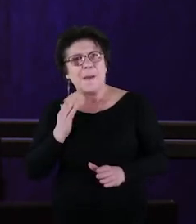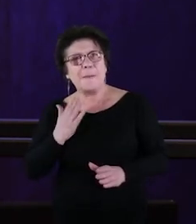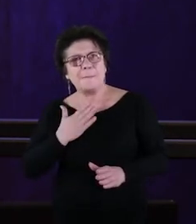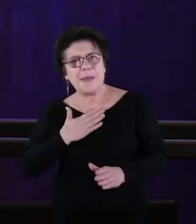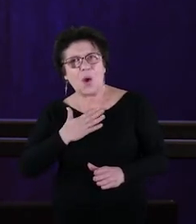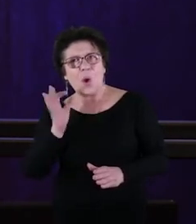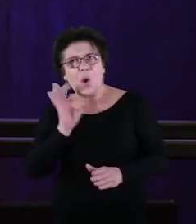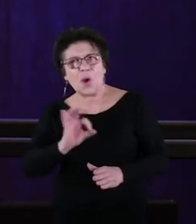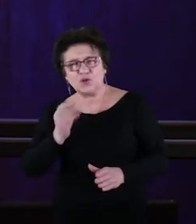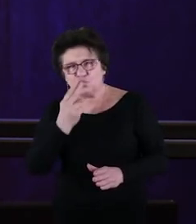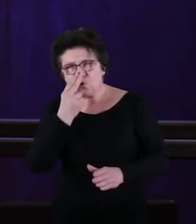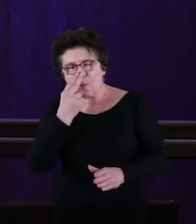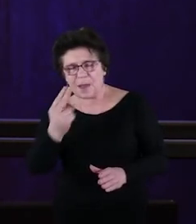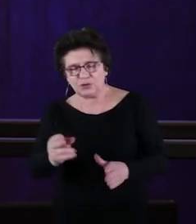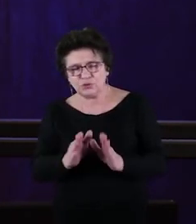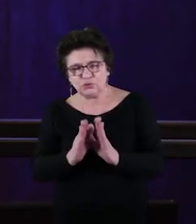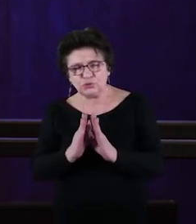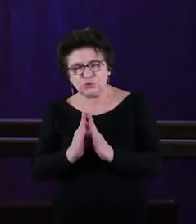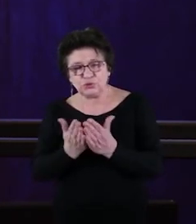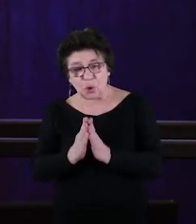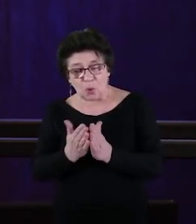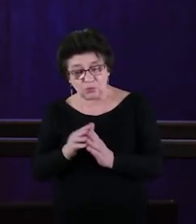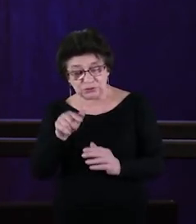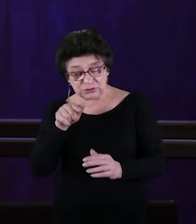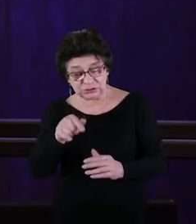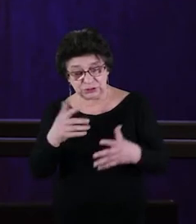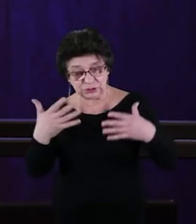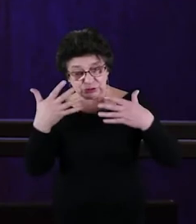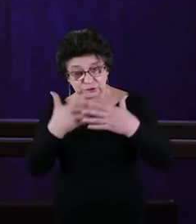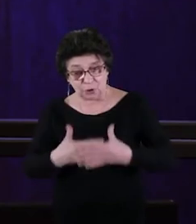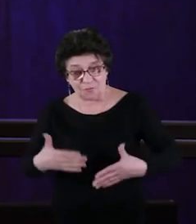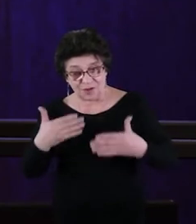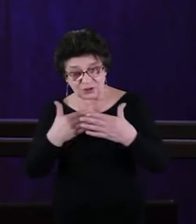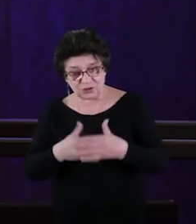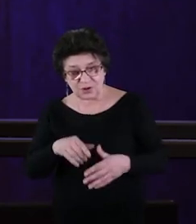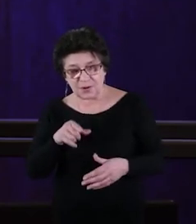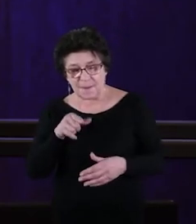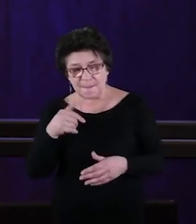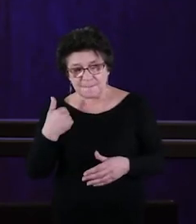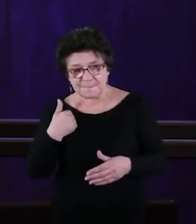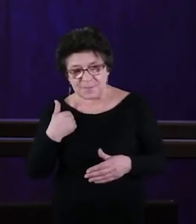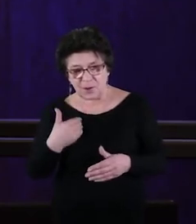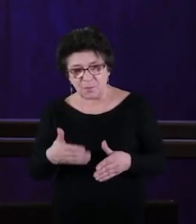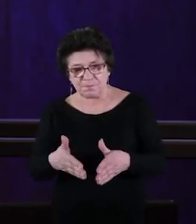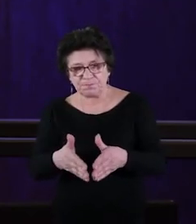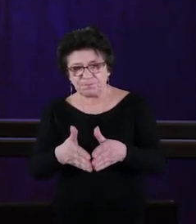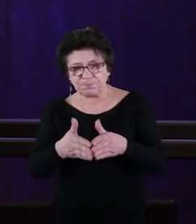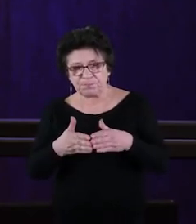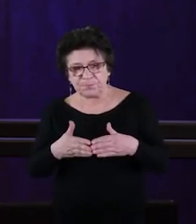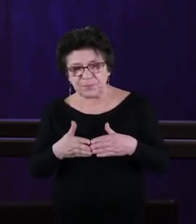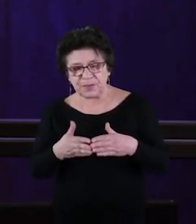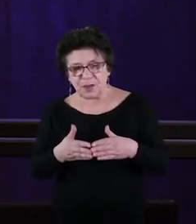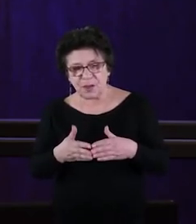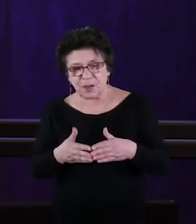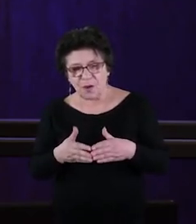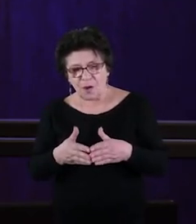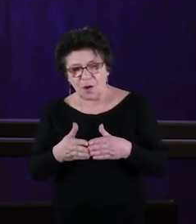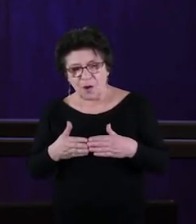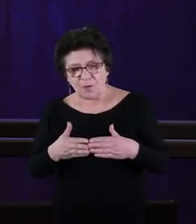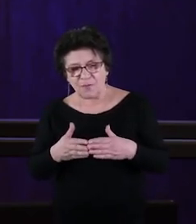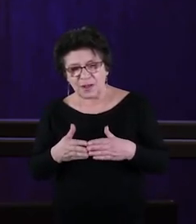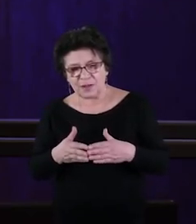masońskich w które by przechowywane swego czasu w ciążeniu to jest pałac biskupi